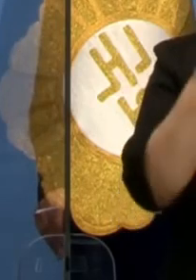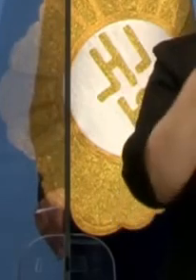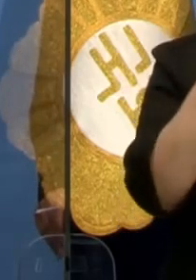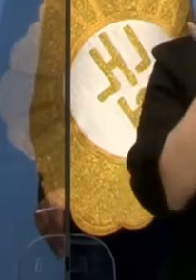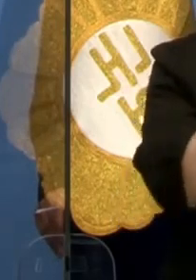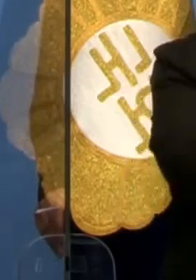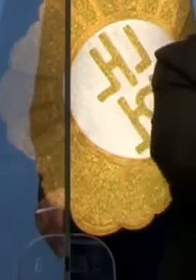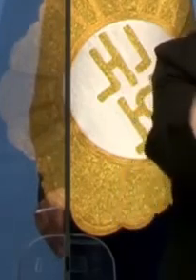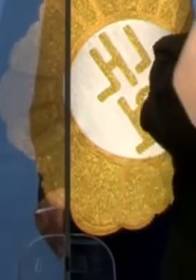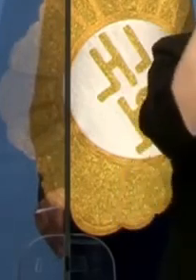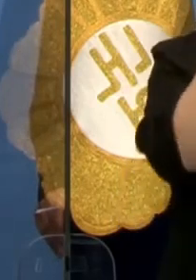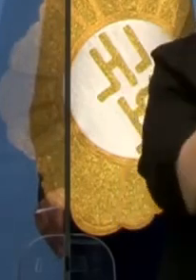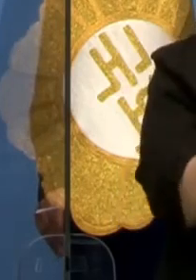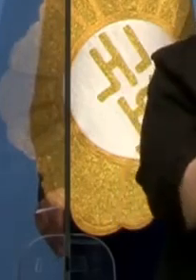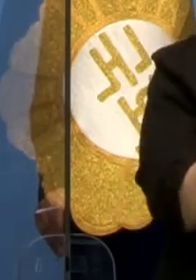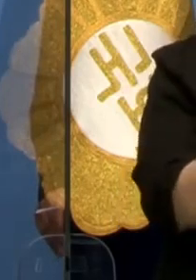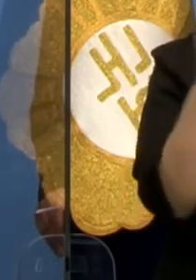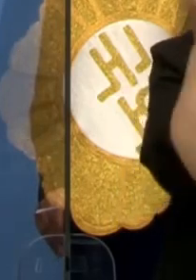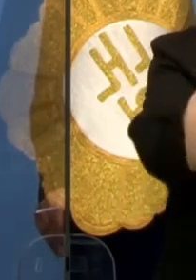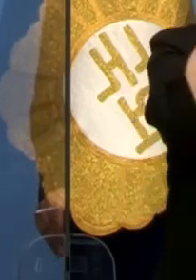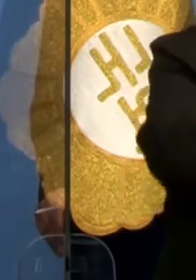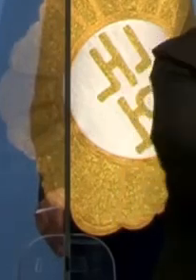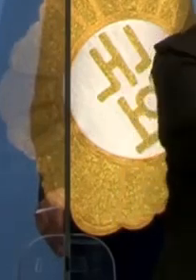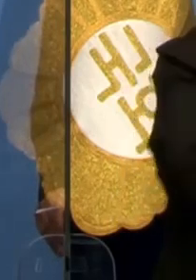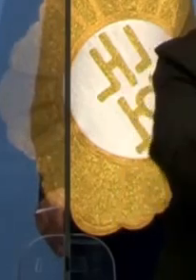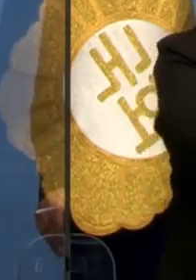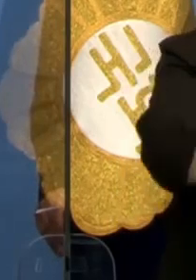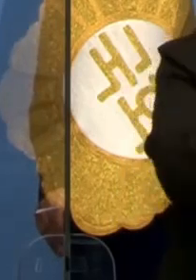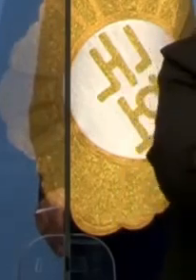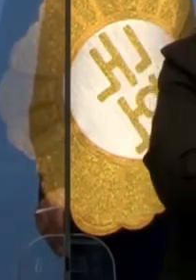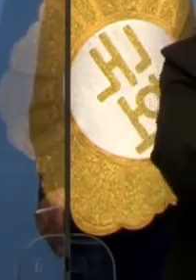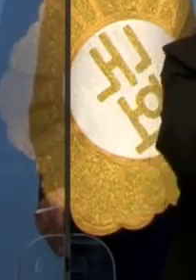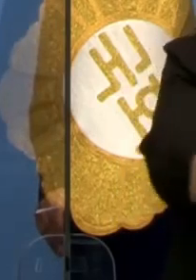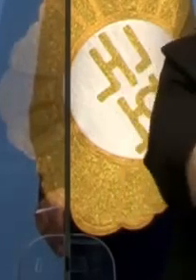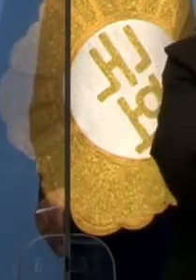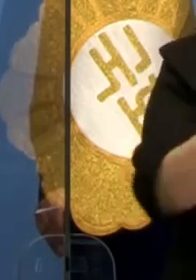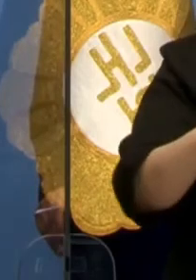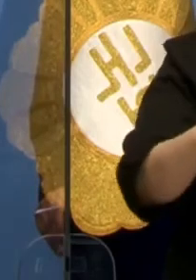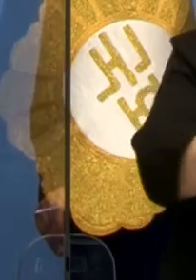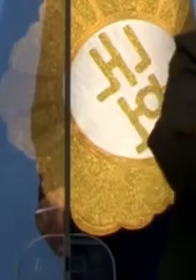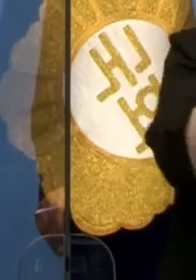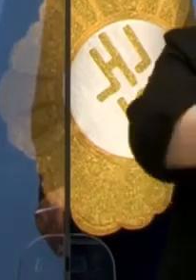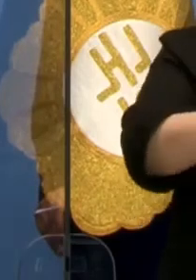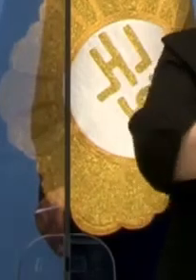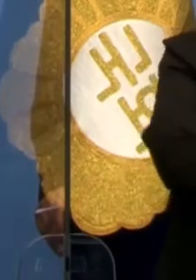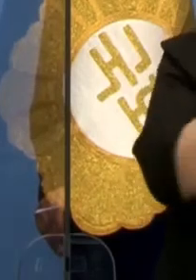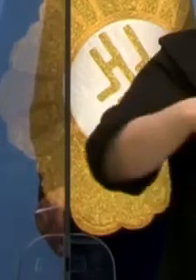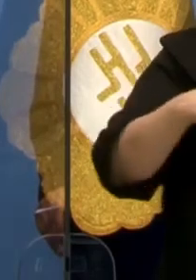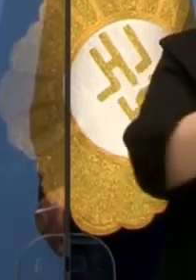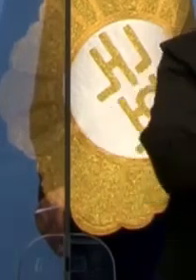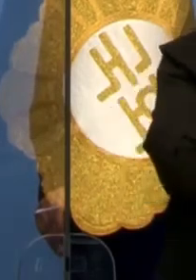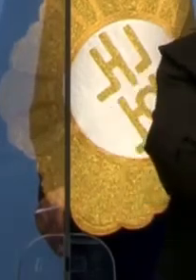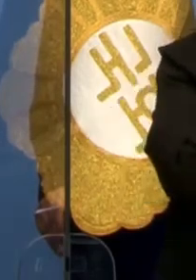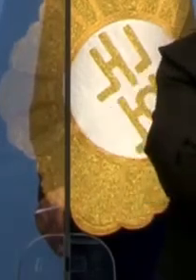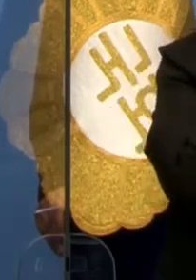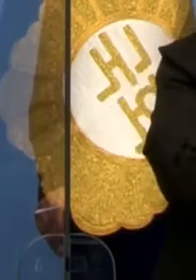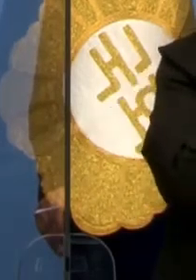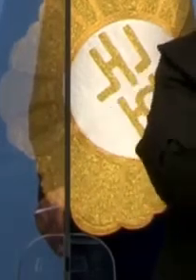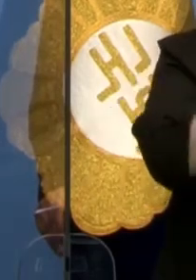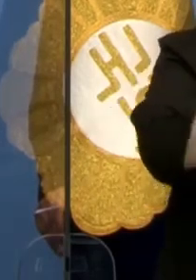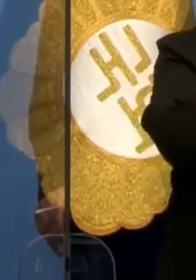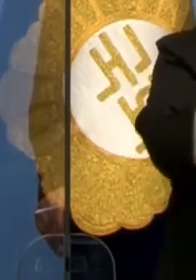김웅 의원의 발언은 검찰권 남용의 피해자를 두 번 죽이는 매우